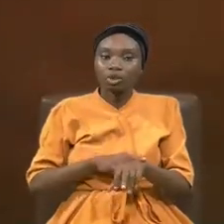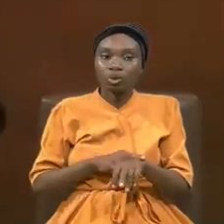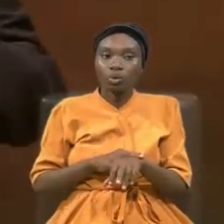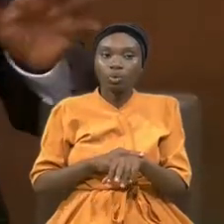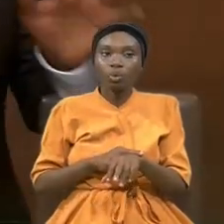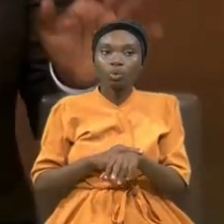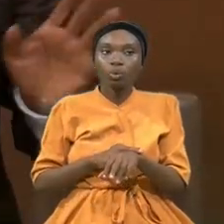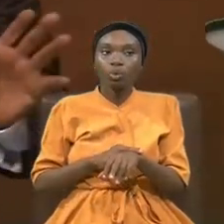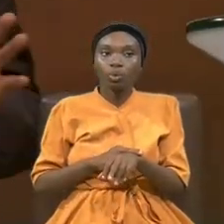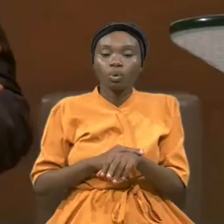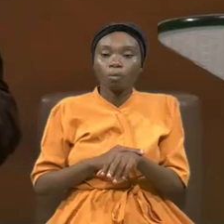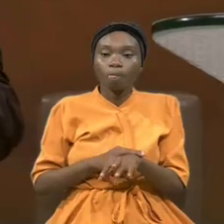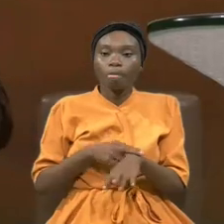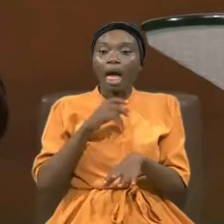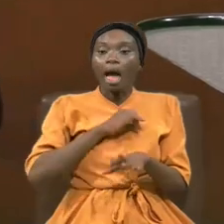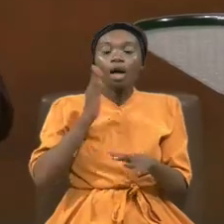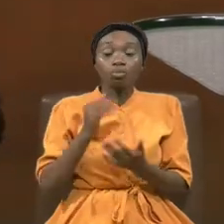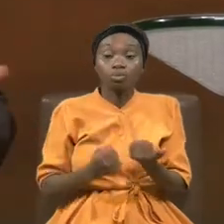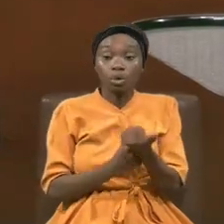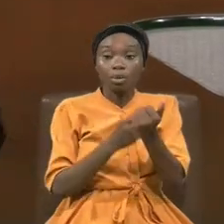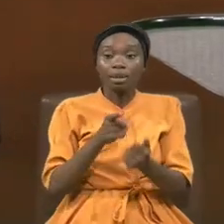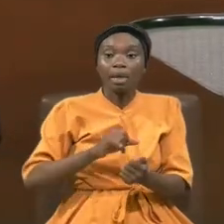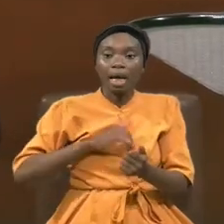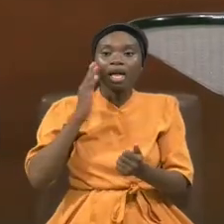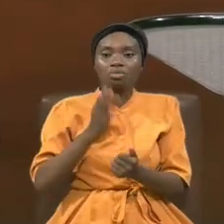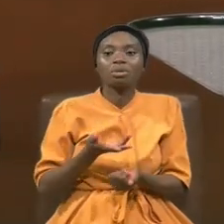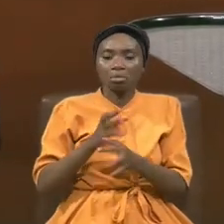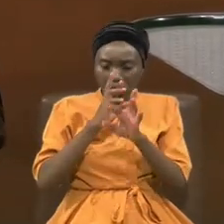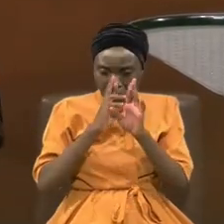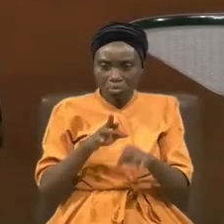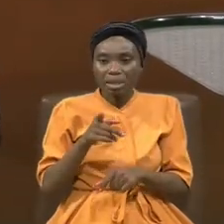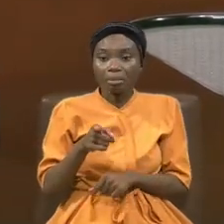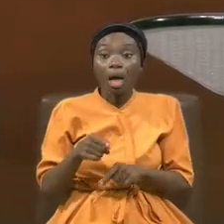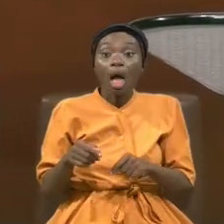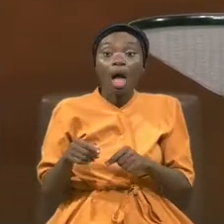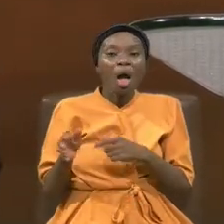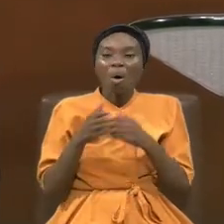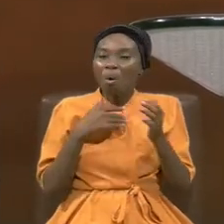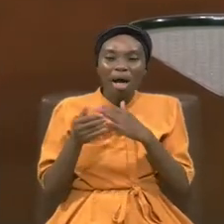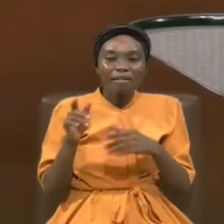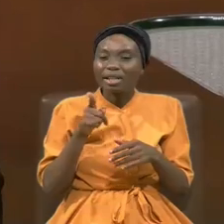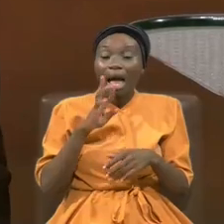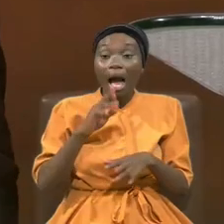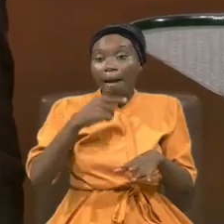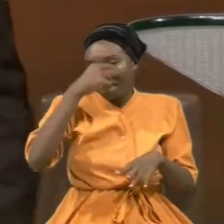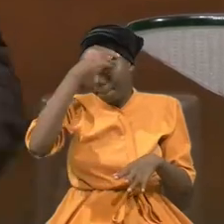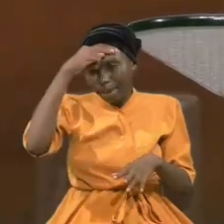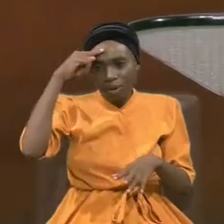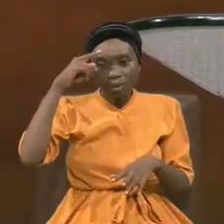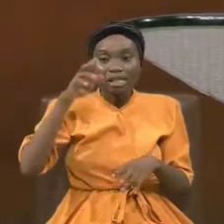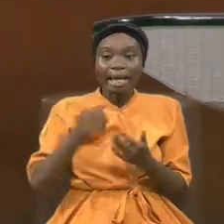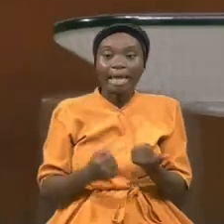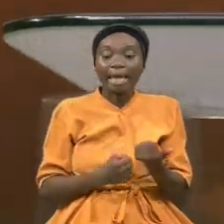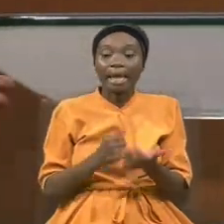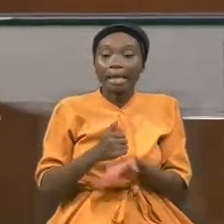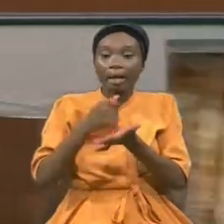on appelle ça un chrétien superficiel. Je vais le supporter, qui qu'il soit, parce qu'il m'aide.